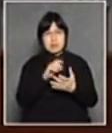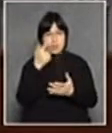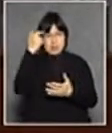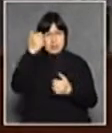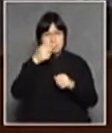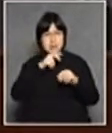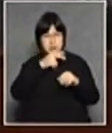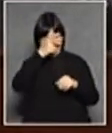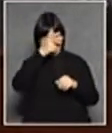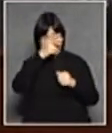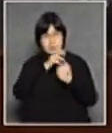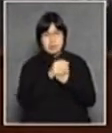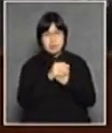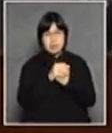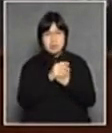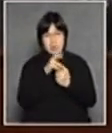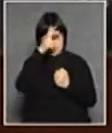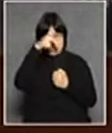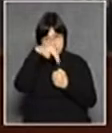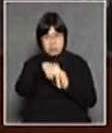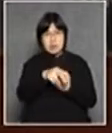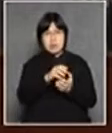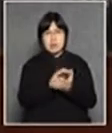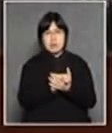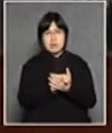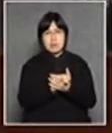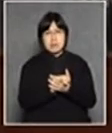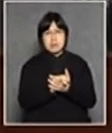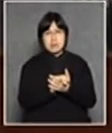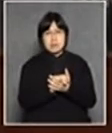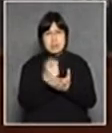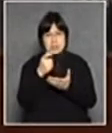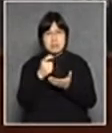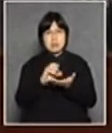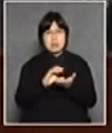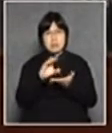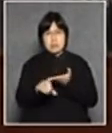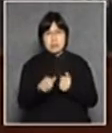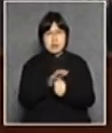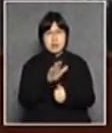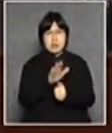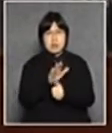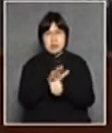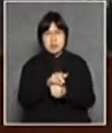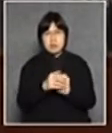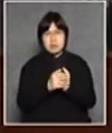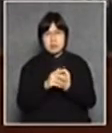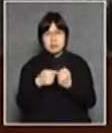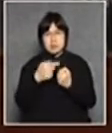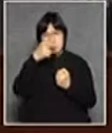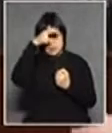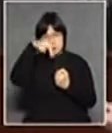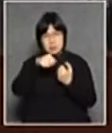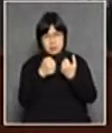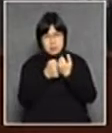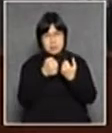府能夠可以喺即係行政上高啊，喺一個嘅金錢上高面支援嘅。首先呢，就喺行政上高支援，